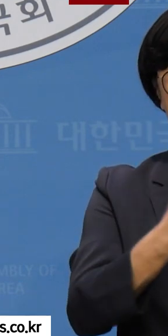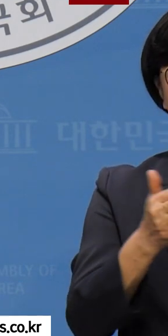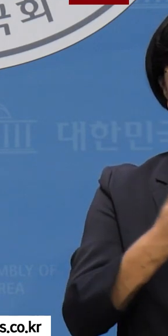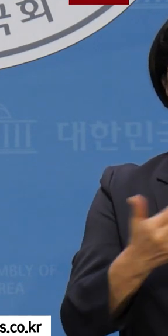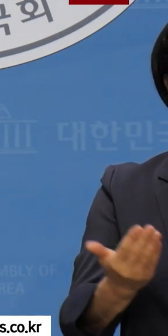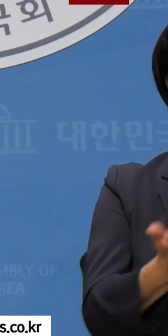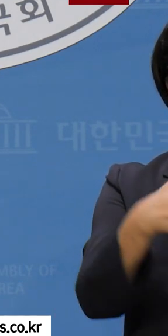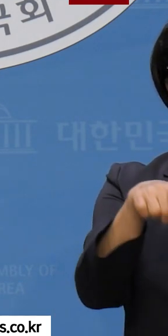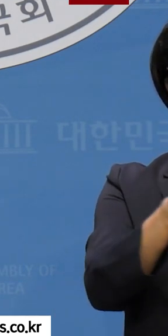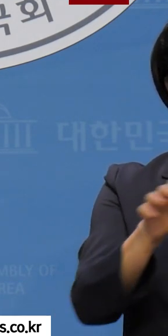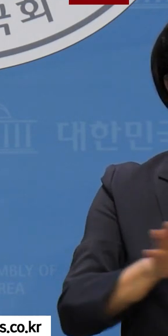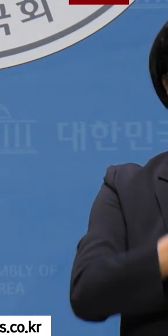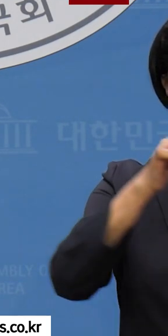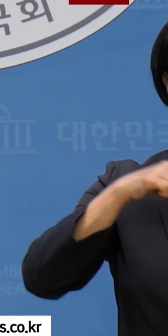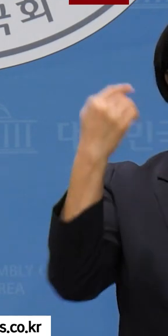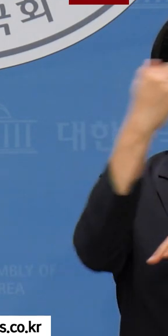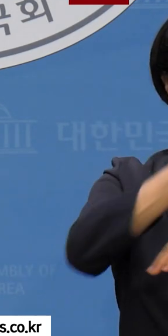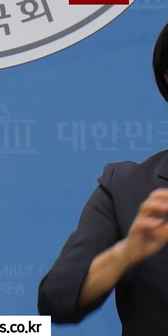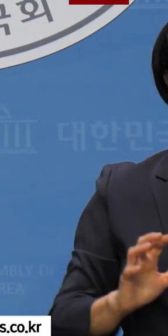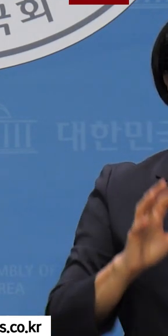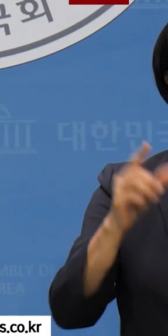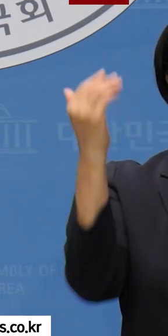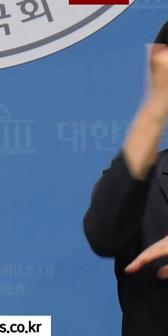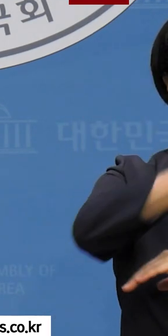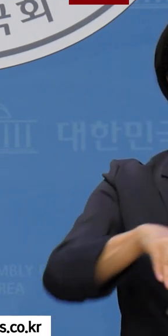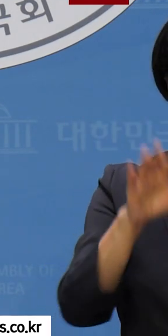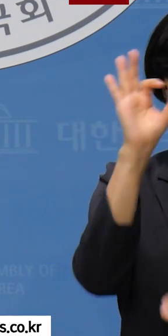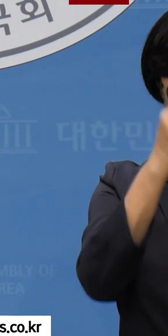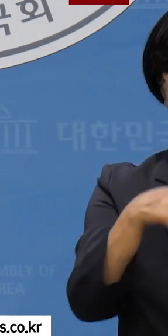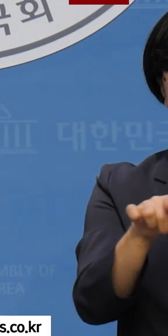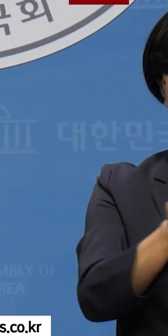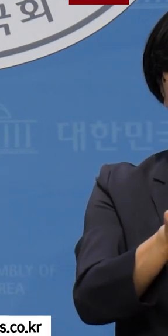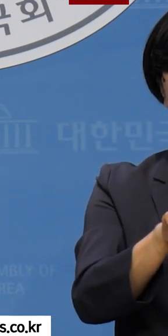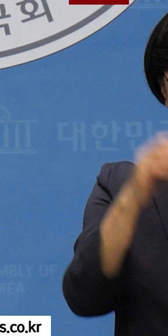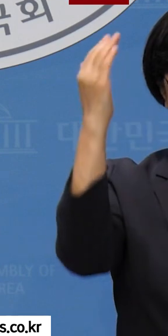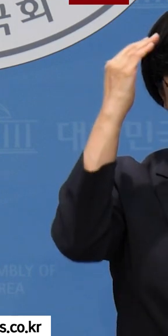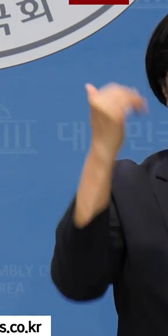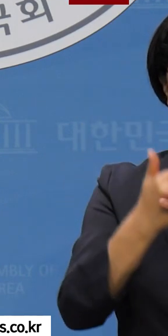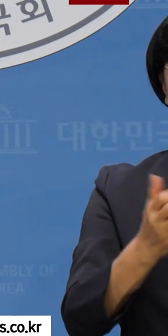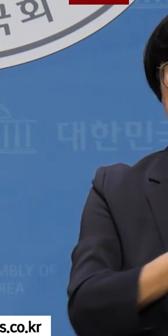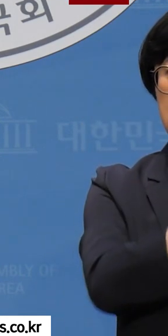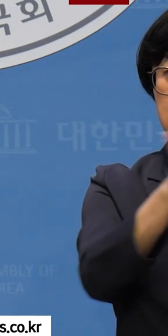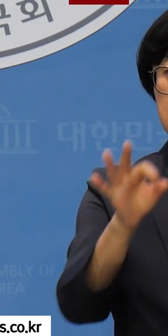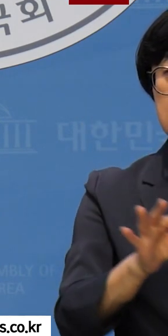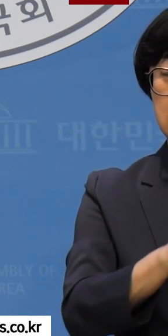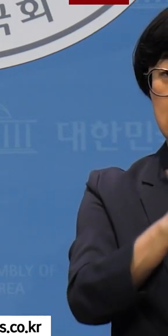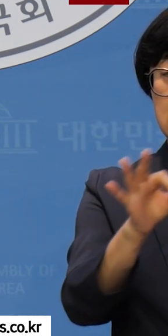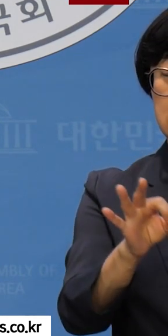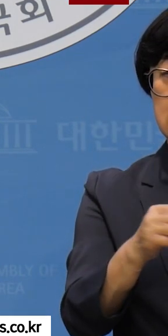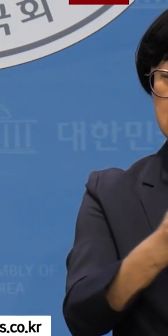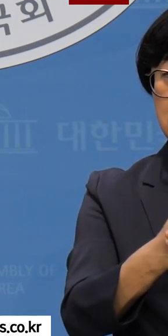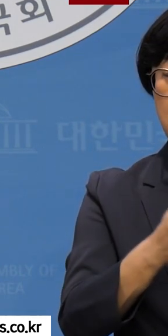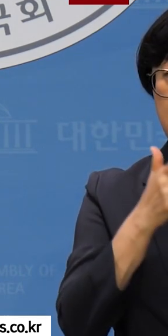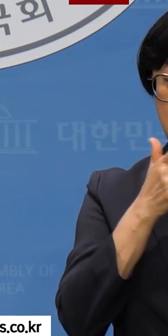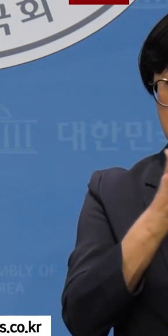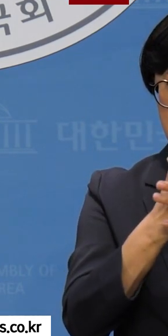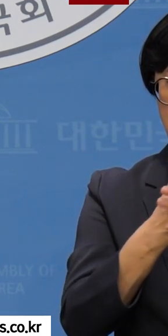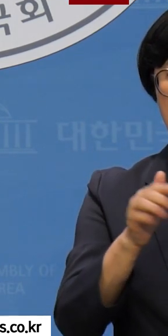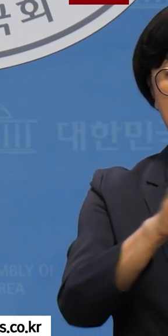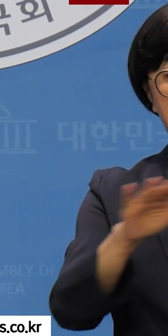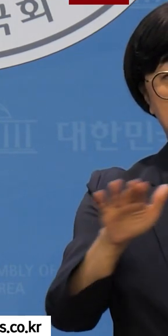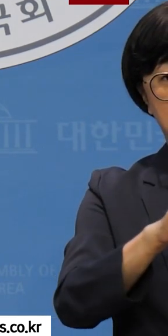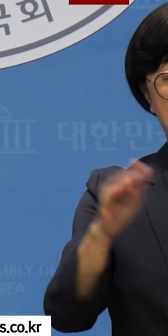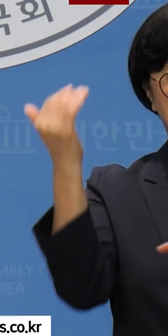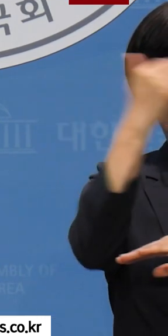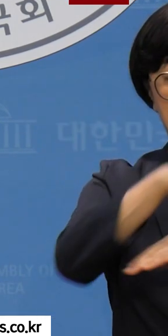위한 경제 정책과 국가 전략을 모색하기 위한 한국 경제 진단과 대응 전략